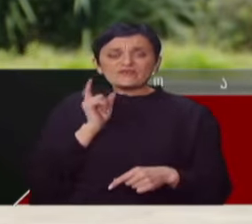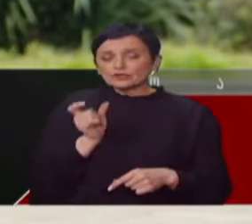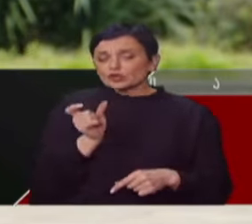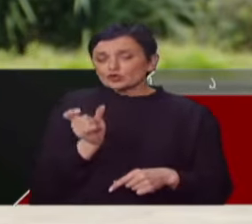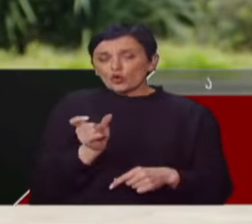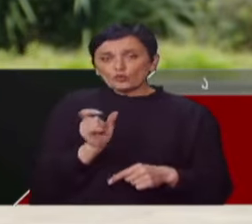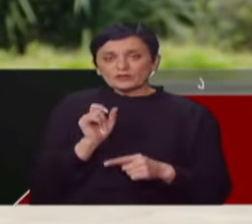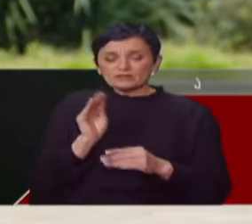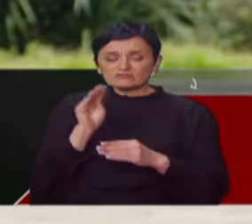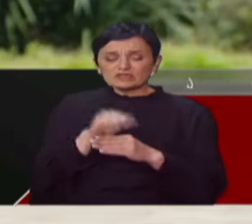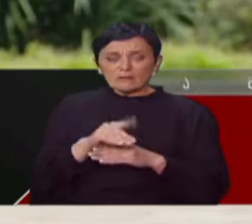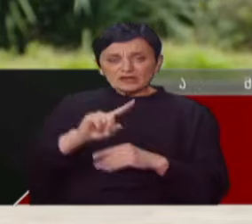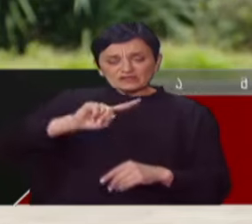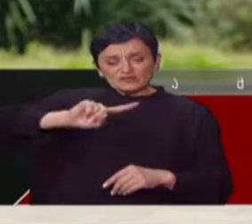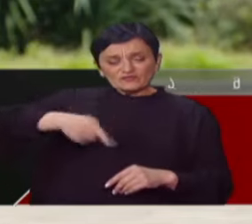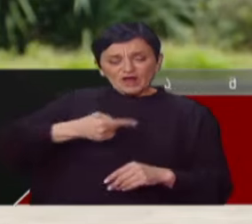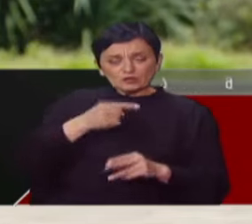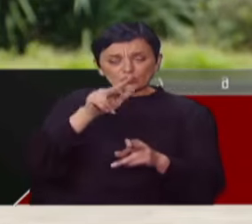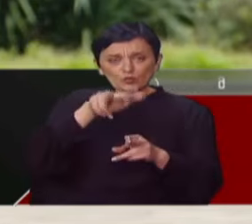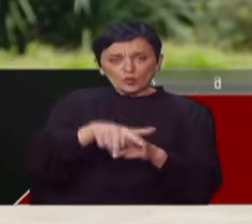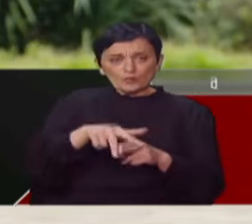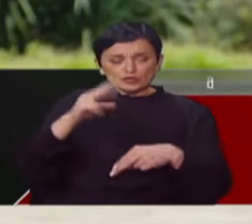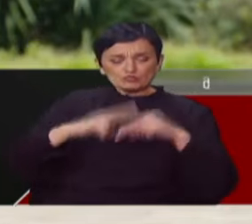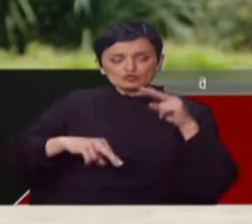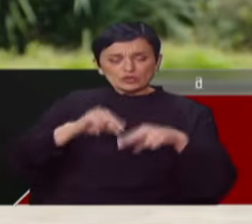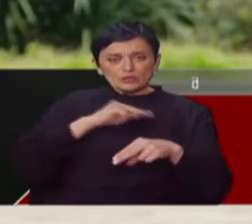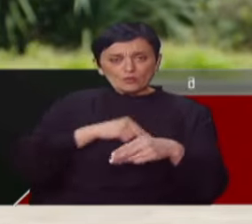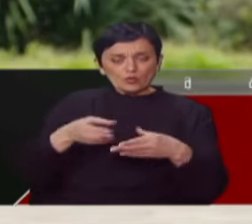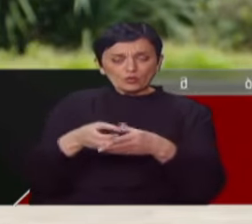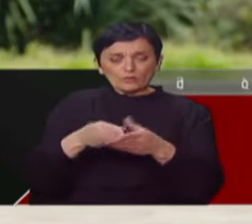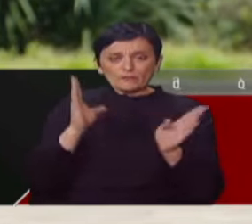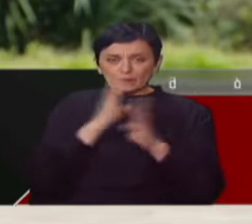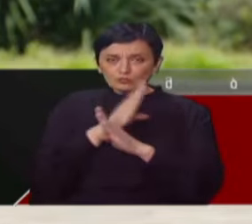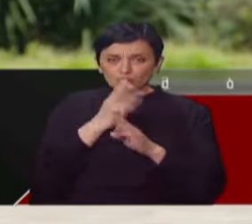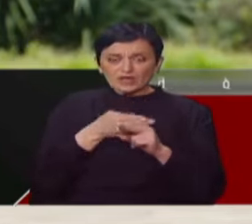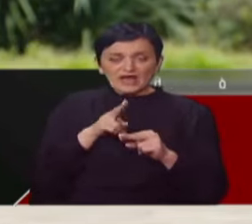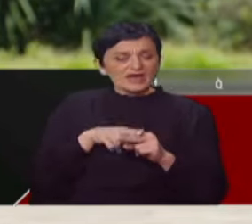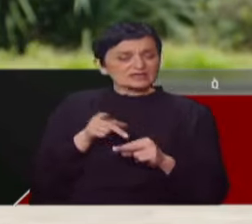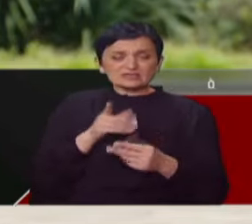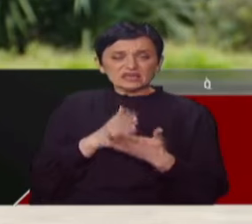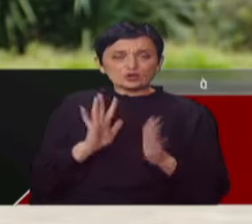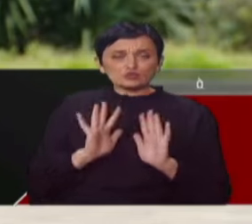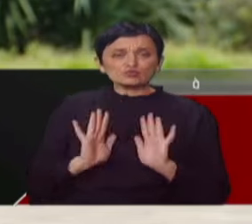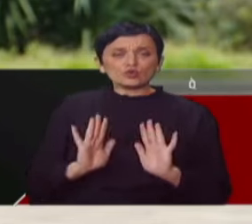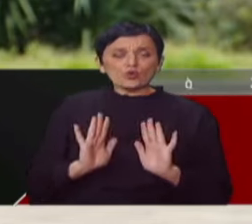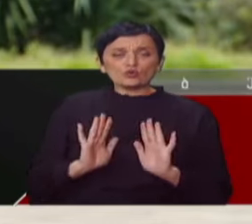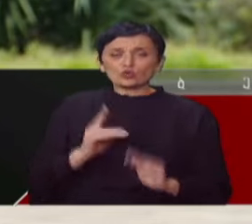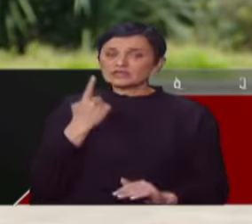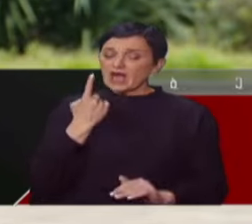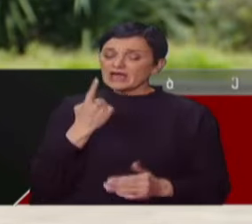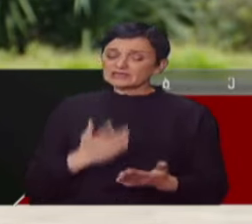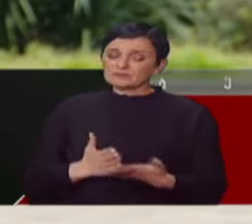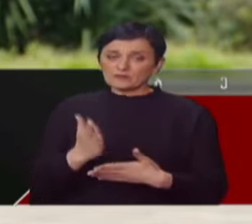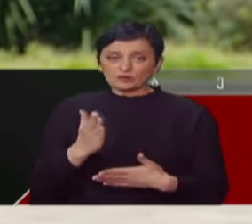დამატებით ვალდებულებებს აკისრებს მშენებელ კომპანიებს და ბუნებრივია ეს არ არის მხოლოდ ერთი